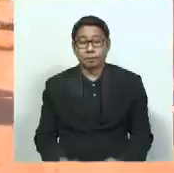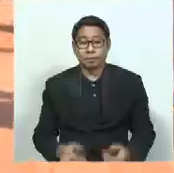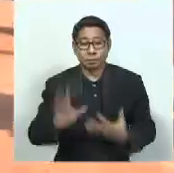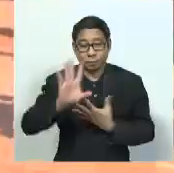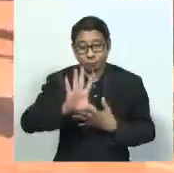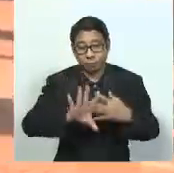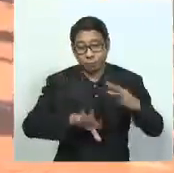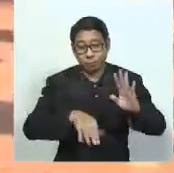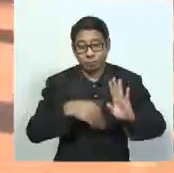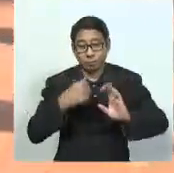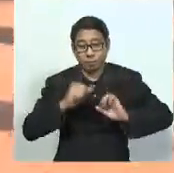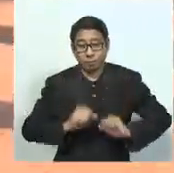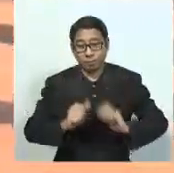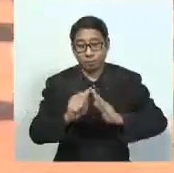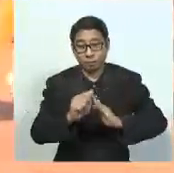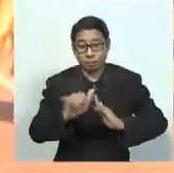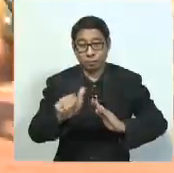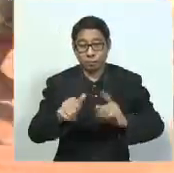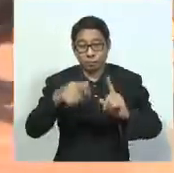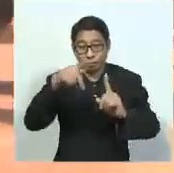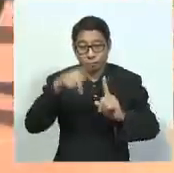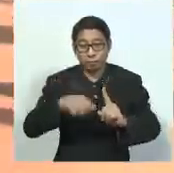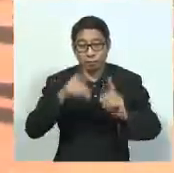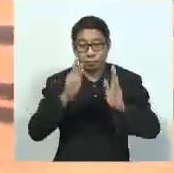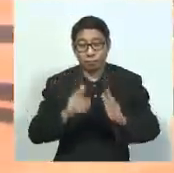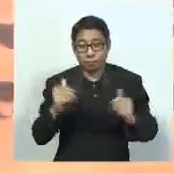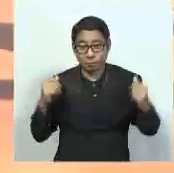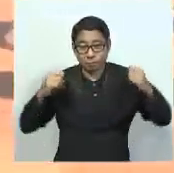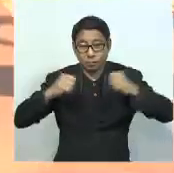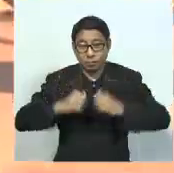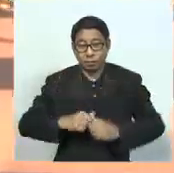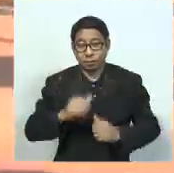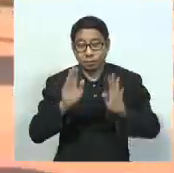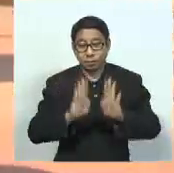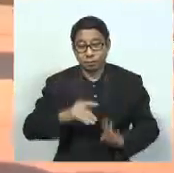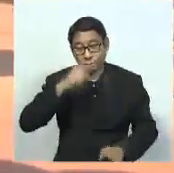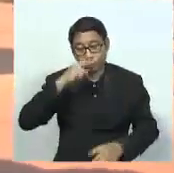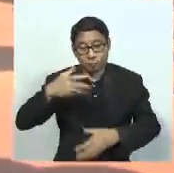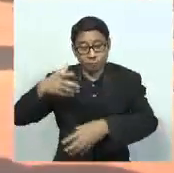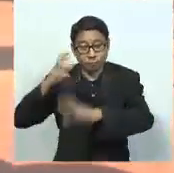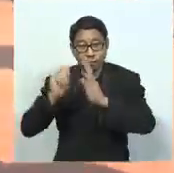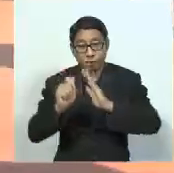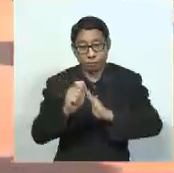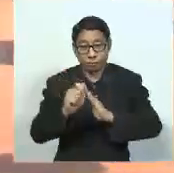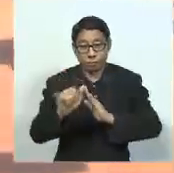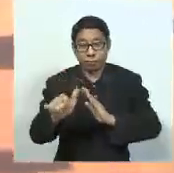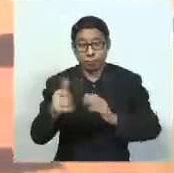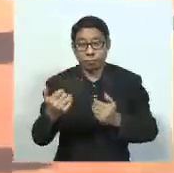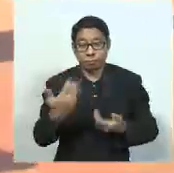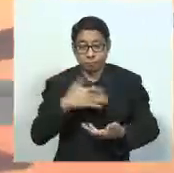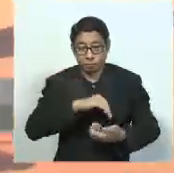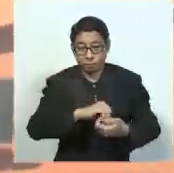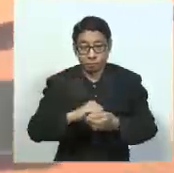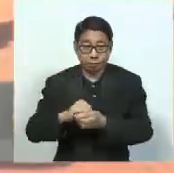คณะนางรำสาวชาวอยุธยากว่า 1,000 คนนะคะแต่งกายด้วยชุดผ้าไทยย้อนยุคในสมัยกรุงศรีอยุธยาร่ว